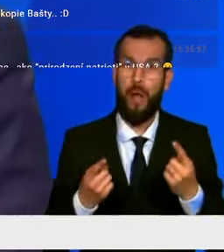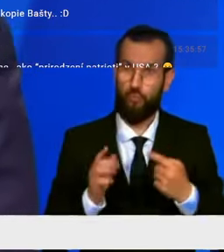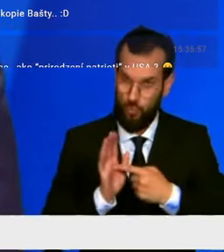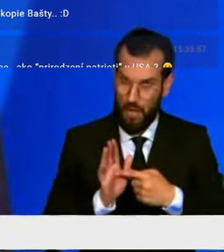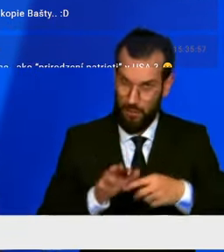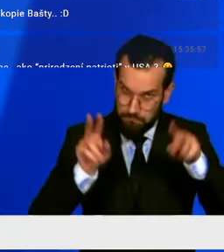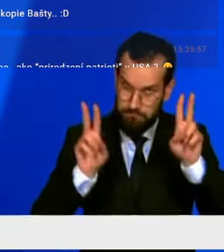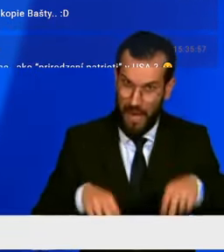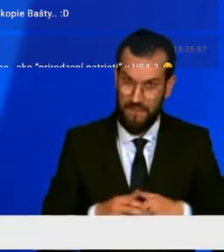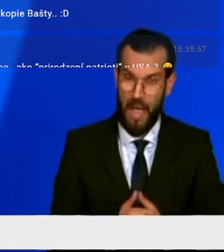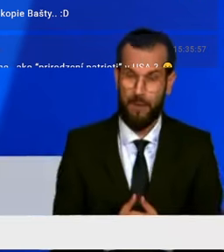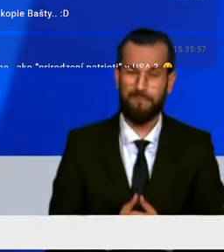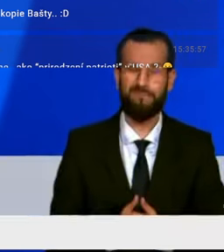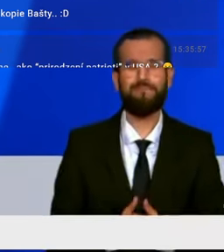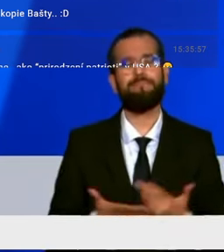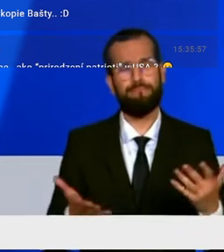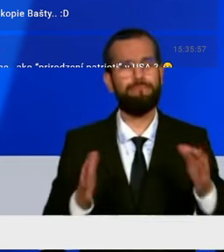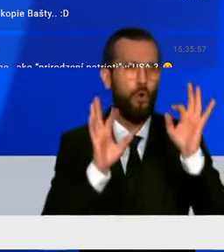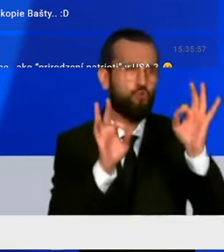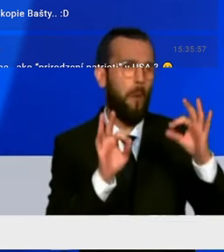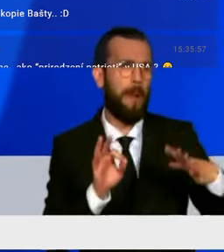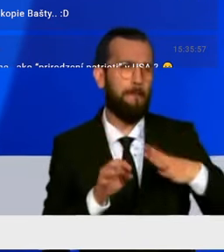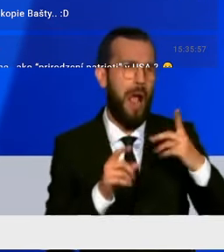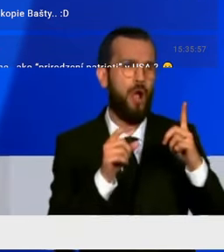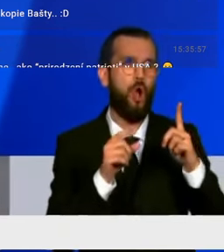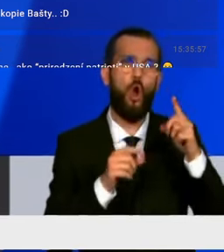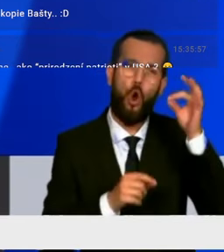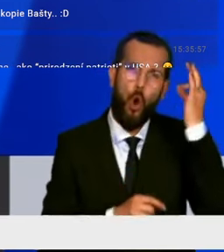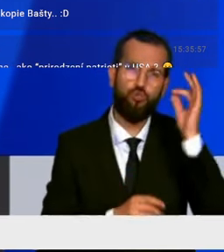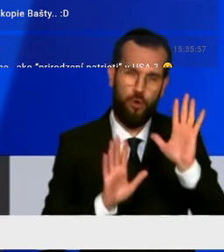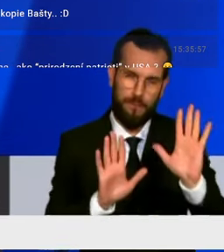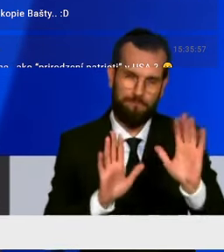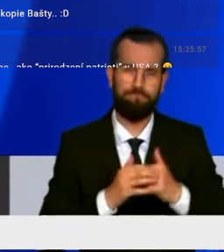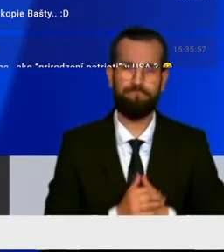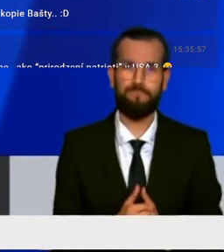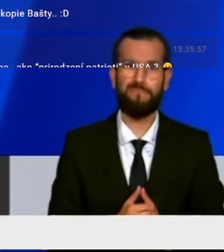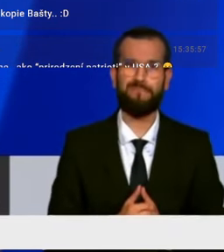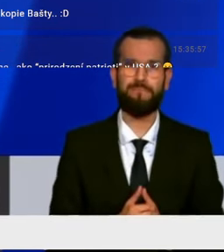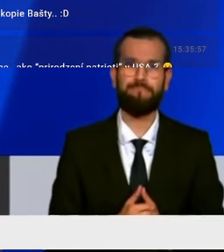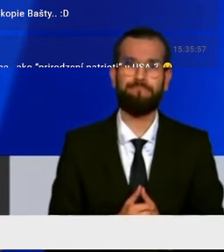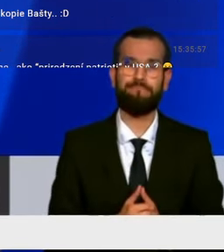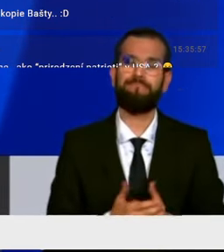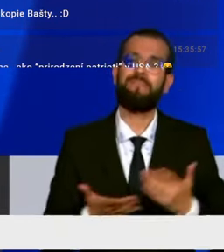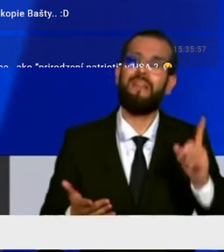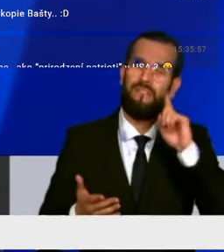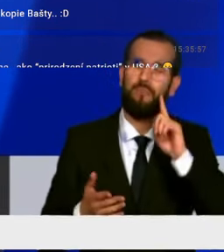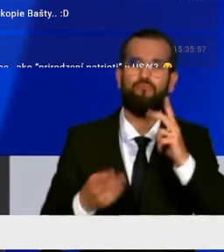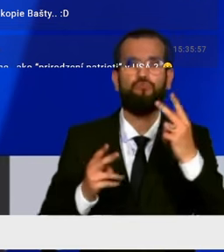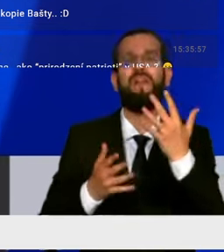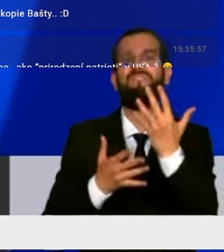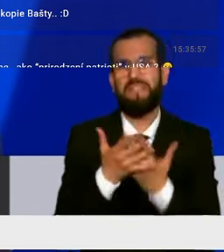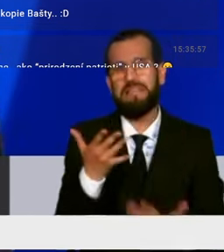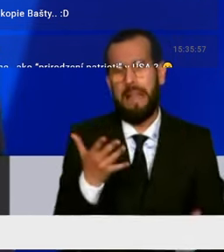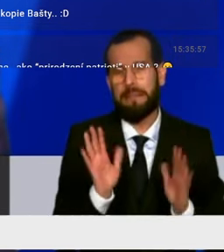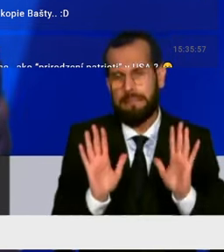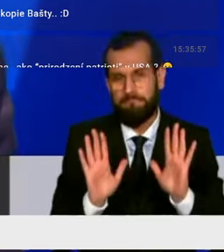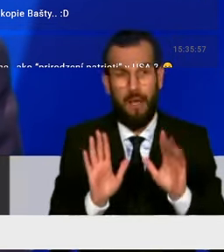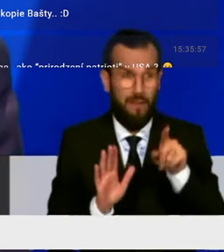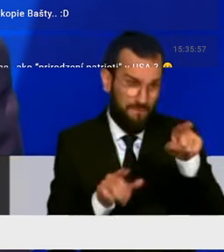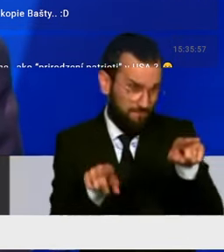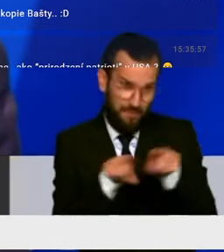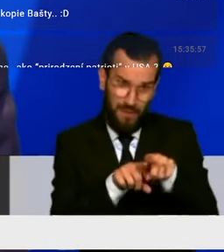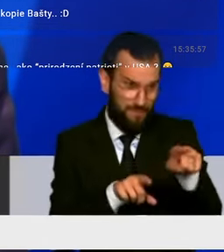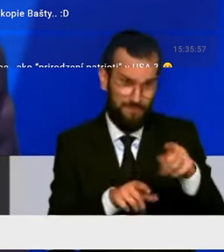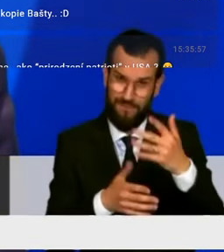veď eh dobre pán Korčok o nás hovoria skutky ale aj o vás som vám včera